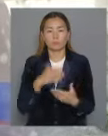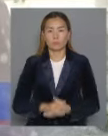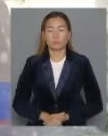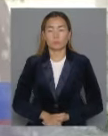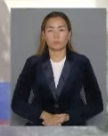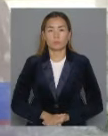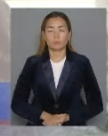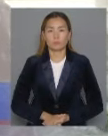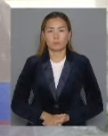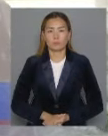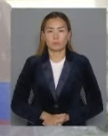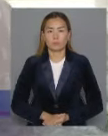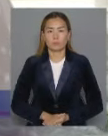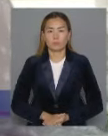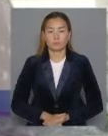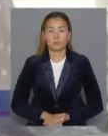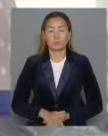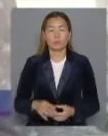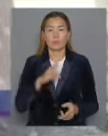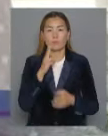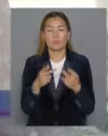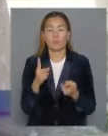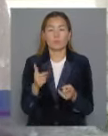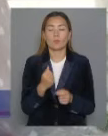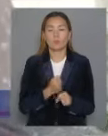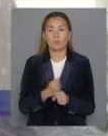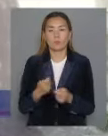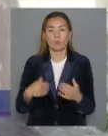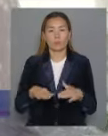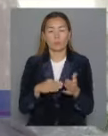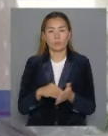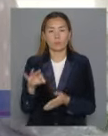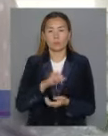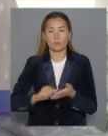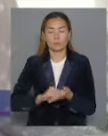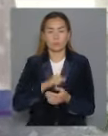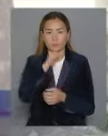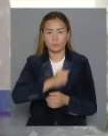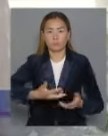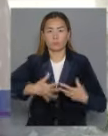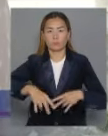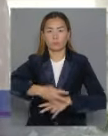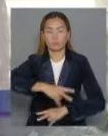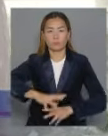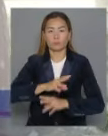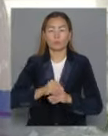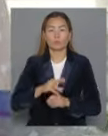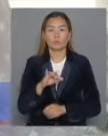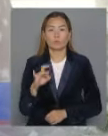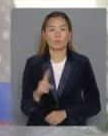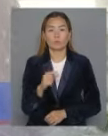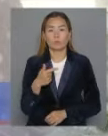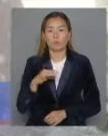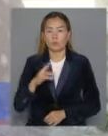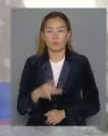по документу купли-продажи? Біздің талабымыз неліктен бізді баспананың сатып алу құжаты арқылы қабылдамайды? Себебі Жұлдыз геолог